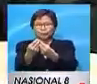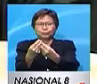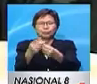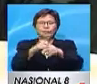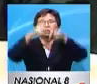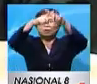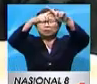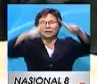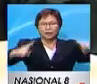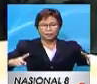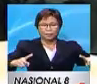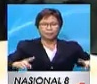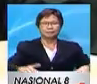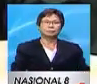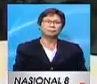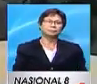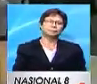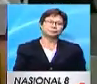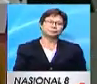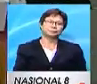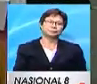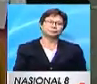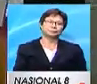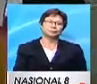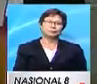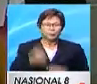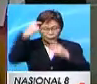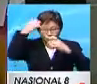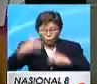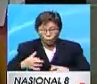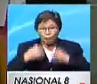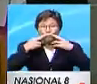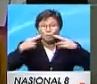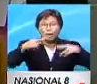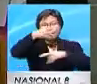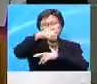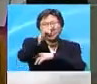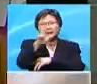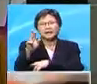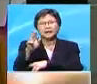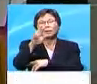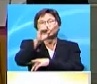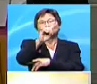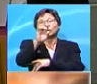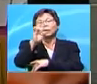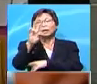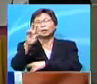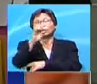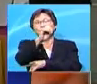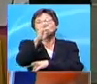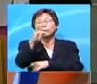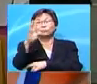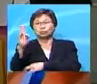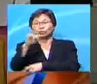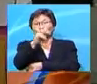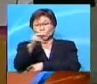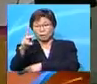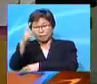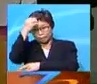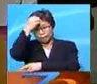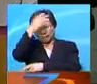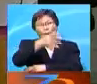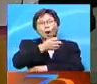di dewan jibli perak ini keputusan Rasmi prkp067 Kuala kangsar ini nanti akan